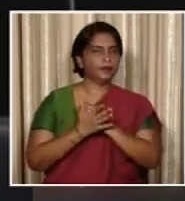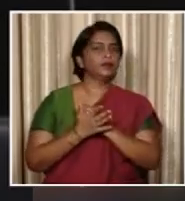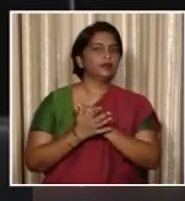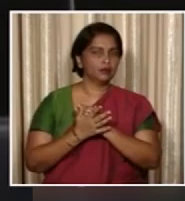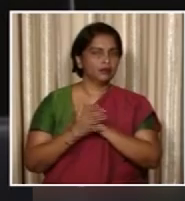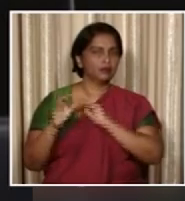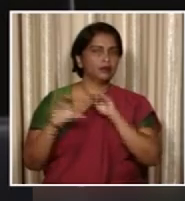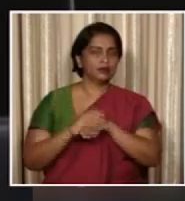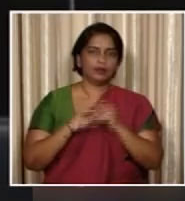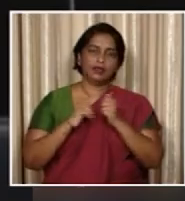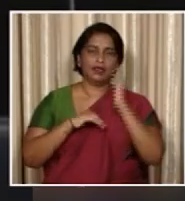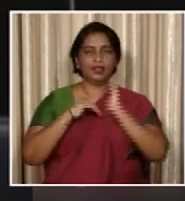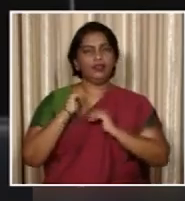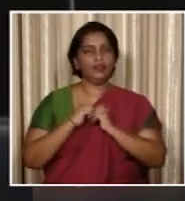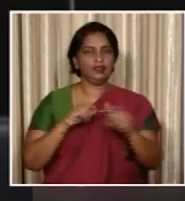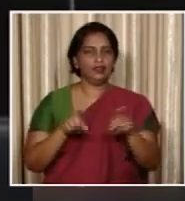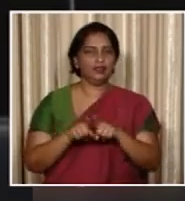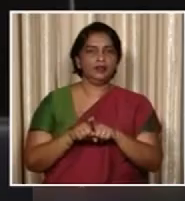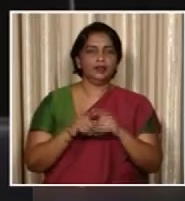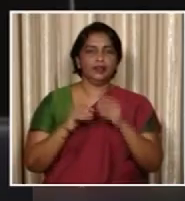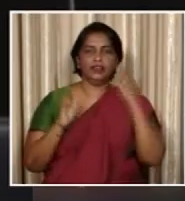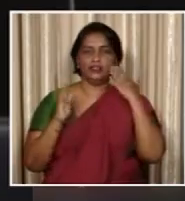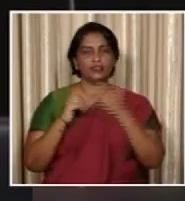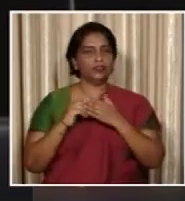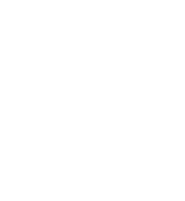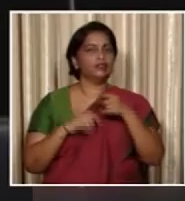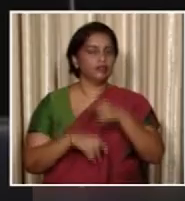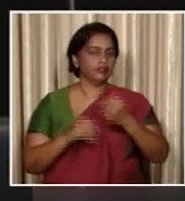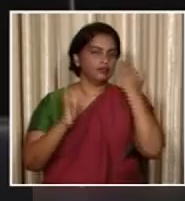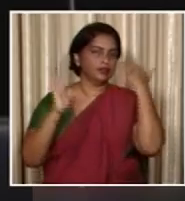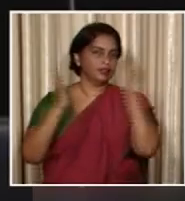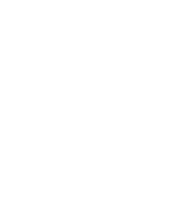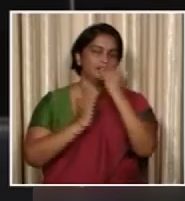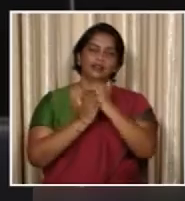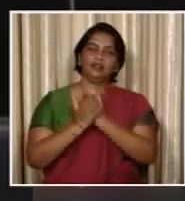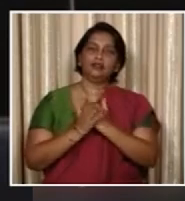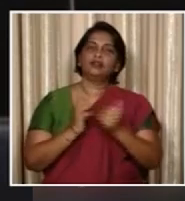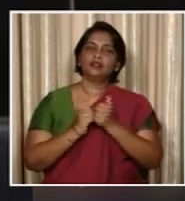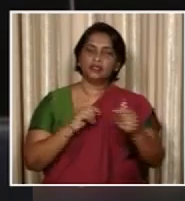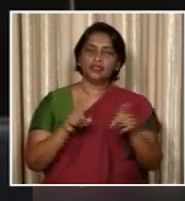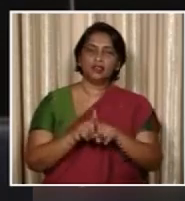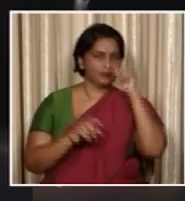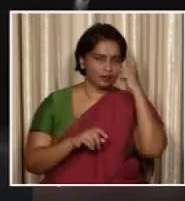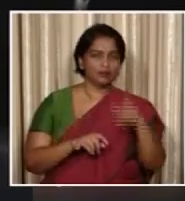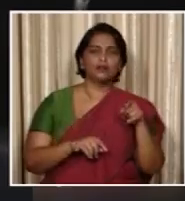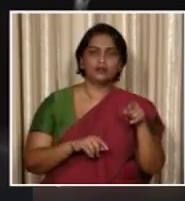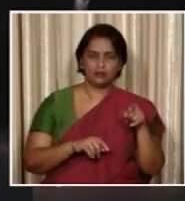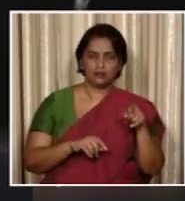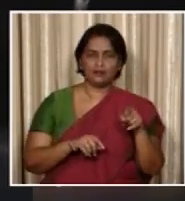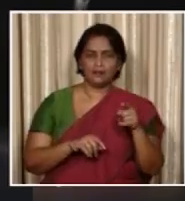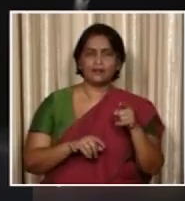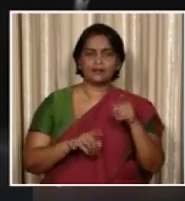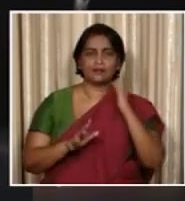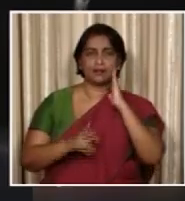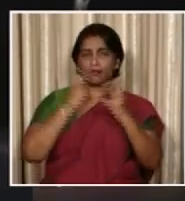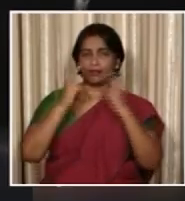පිවිසීම් පිළිබඳව ඇතිවලා තියෙන බාධක පිළිබඳව දැන් කරුණු දාගෙන යනවා. මේක විශාල නිග්‍රහයක්නේ රටටම. දැන් ඔය